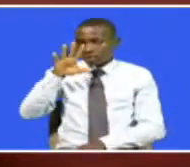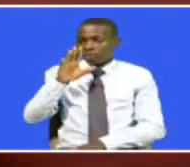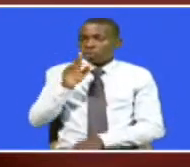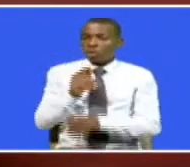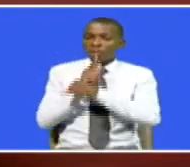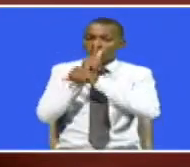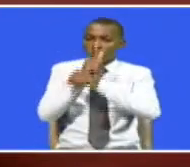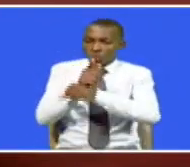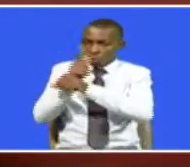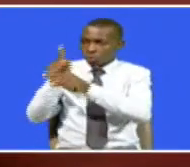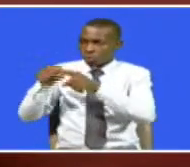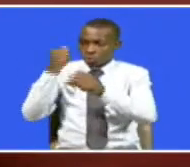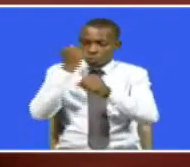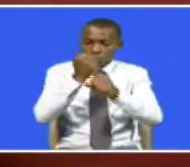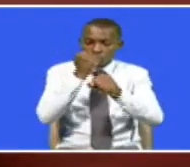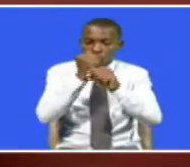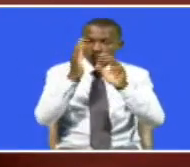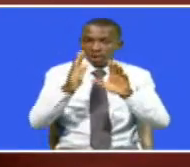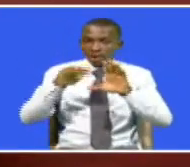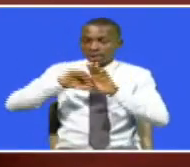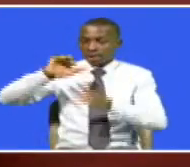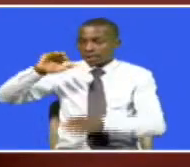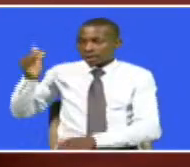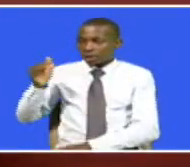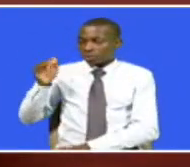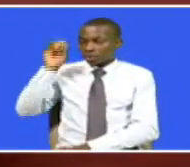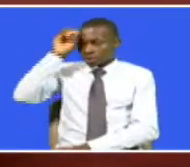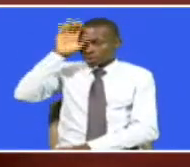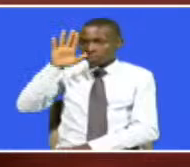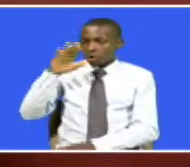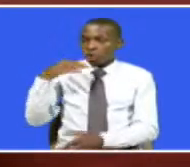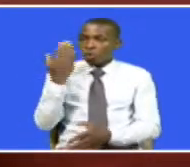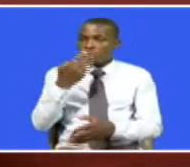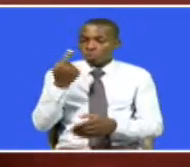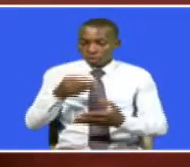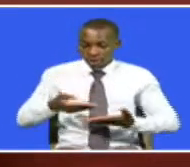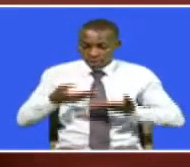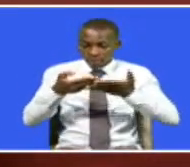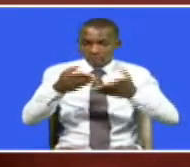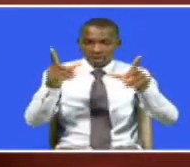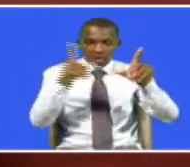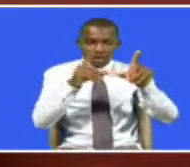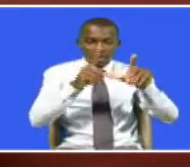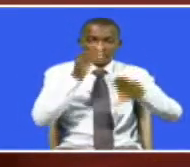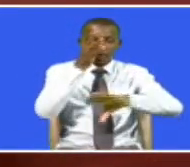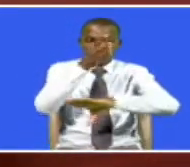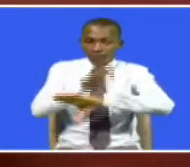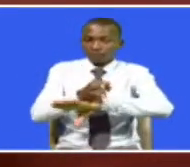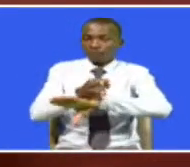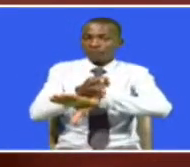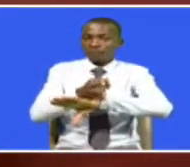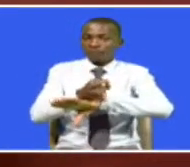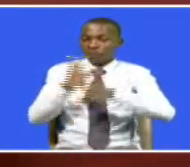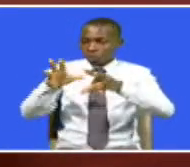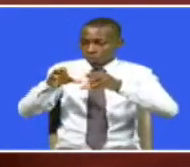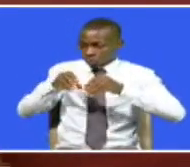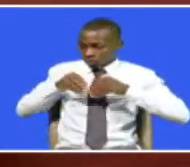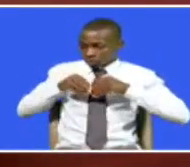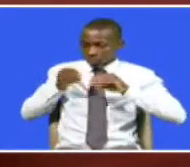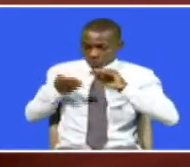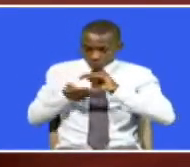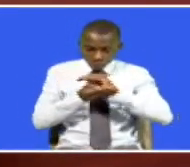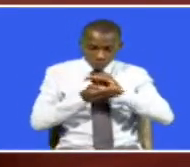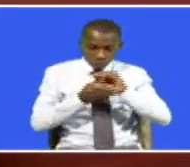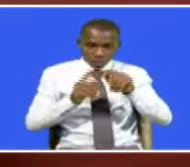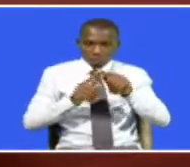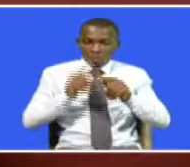onyo kwa wafanyakazi wa kaunti ya Kiambu wanaotoa leseni za ujenzi kwa wanakandarasi gushi na kupokea rushwa kwa